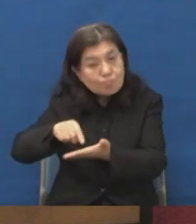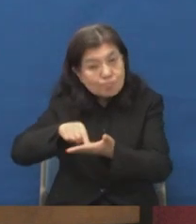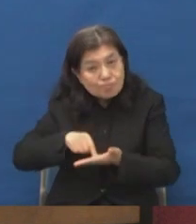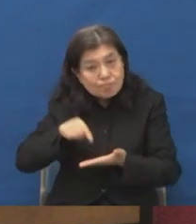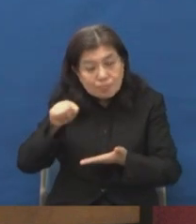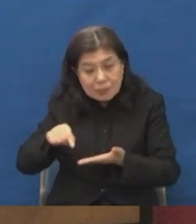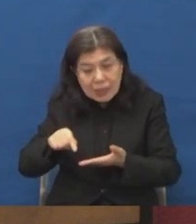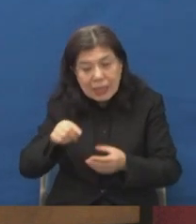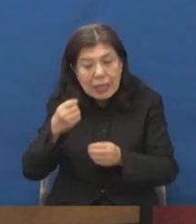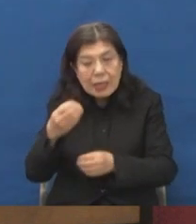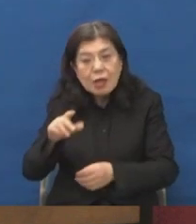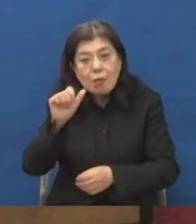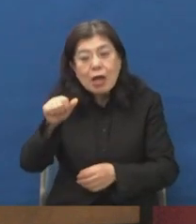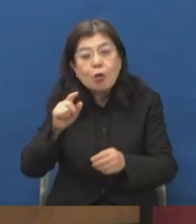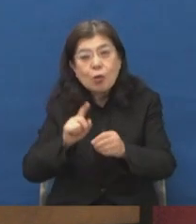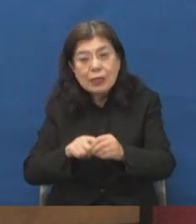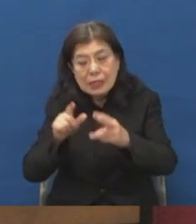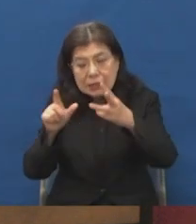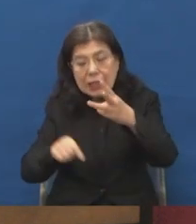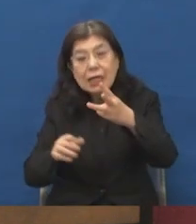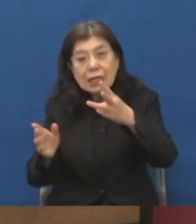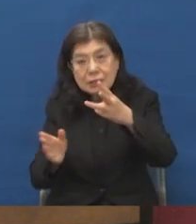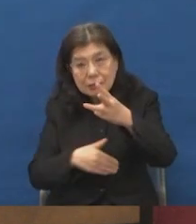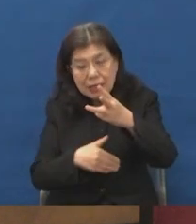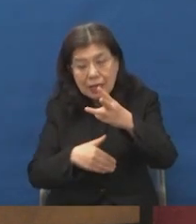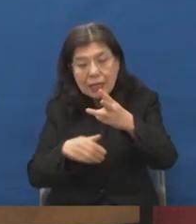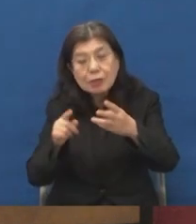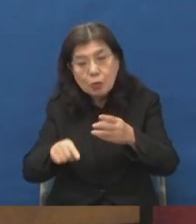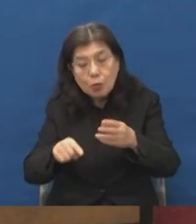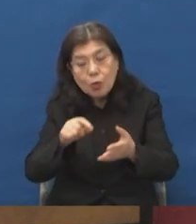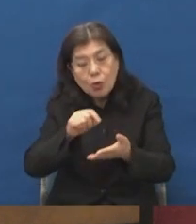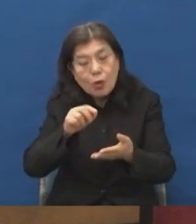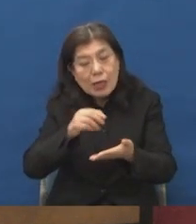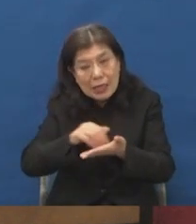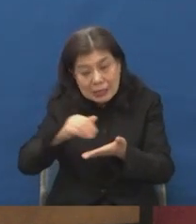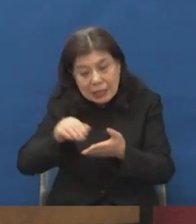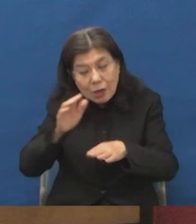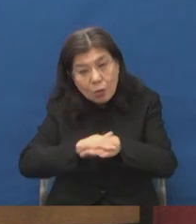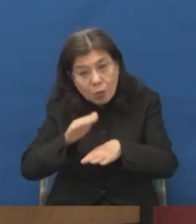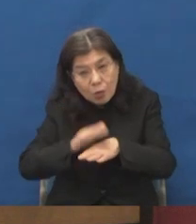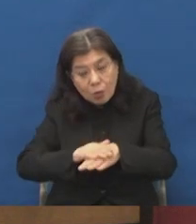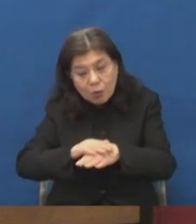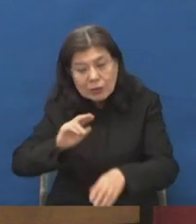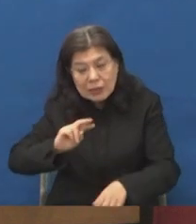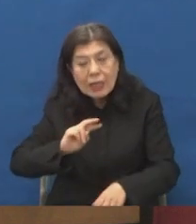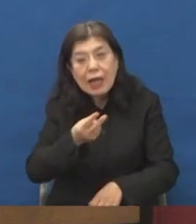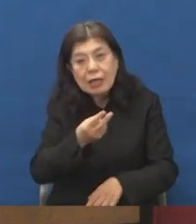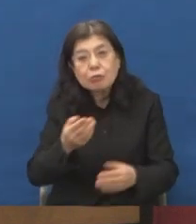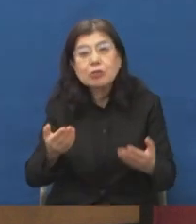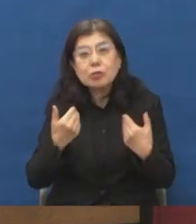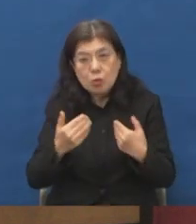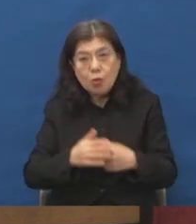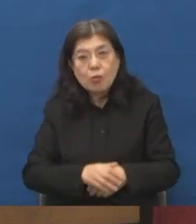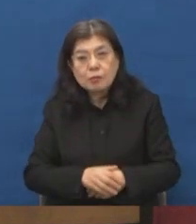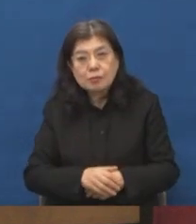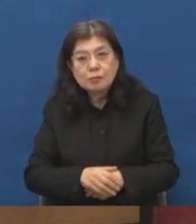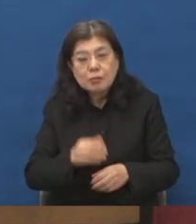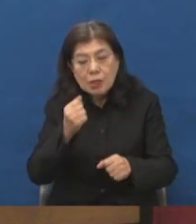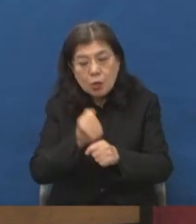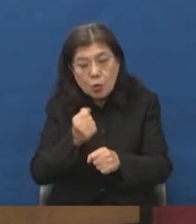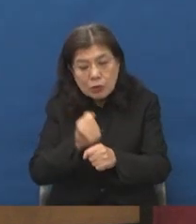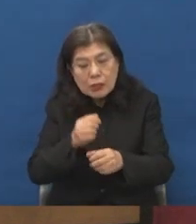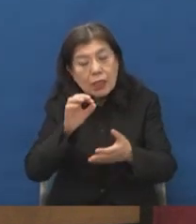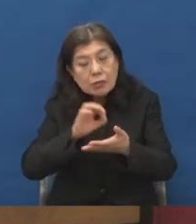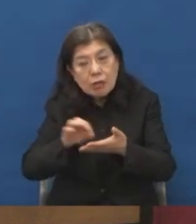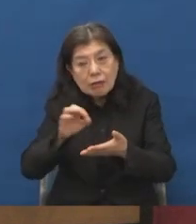から適用する公共工事設計労務単価等に基づき、積算した額に変更する必要が生じたことや、工事で使用する